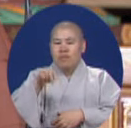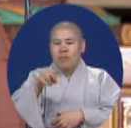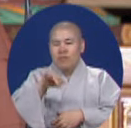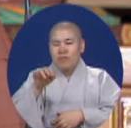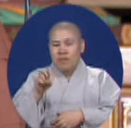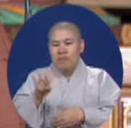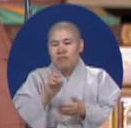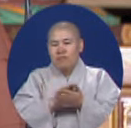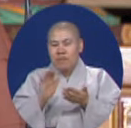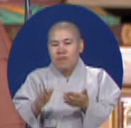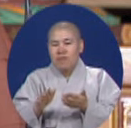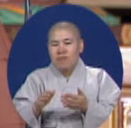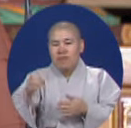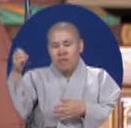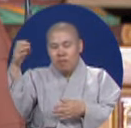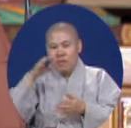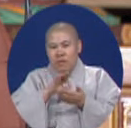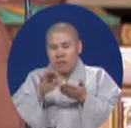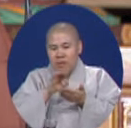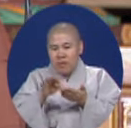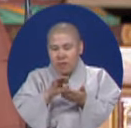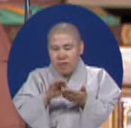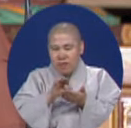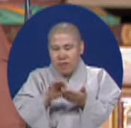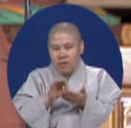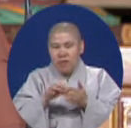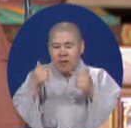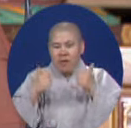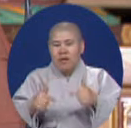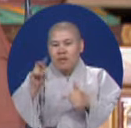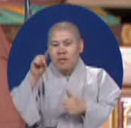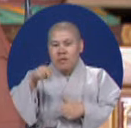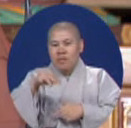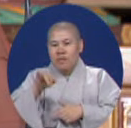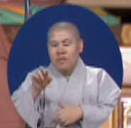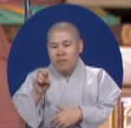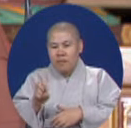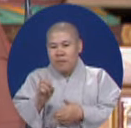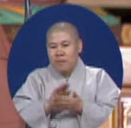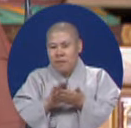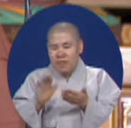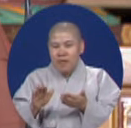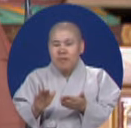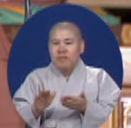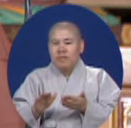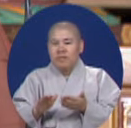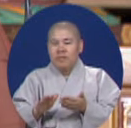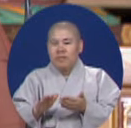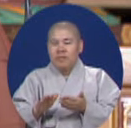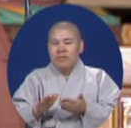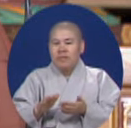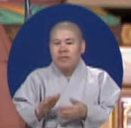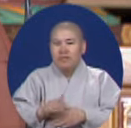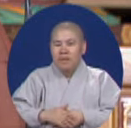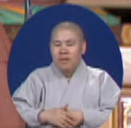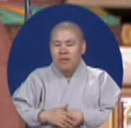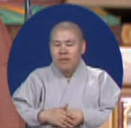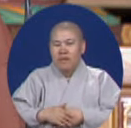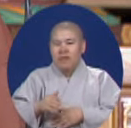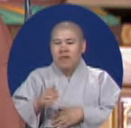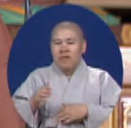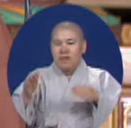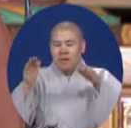쓰고 비추어서 쓰되 항상 무심이다 이거죠. 그것이 이제 예안이 되면 가려진